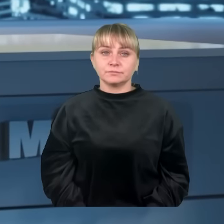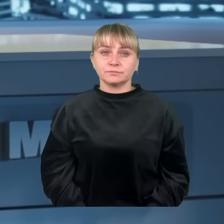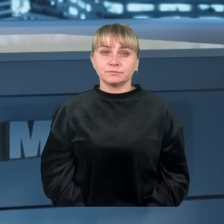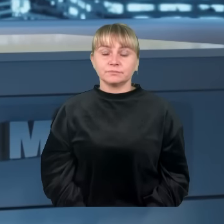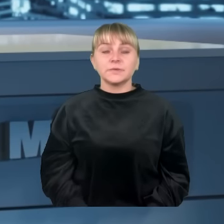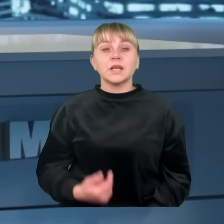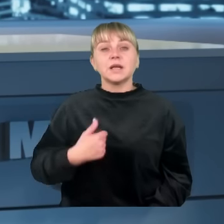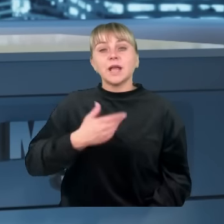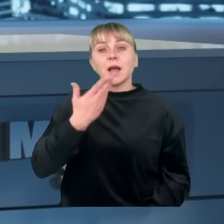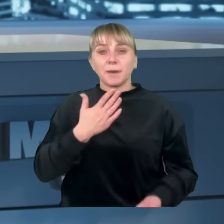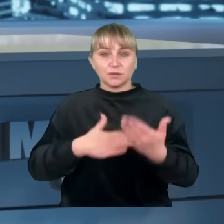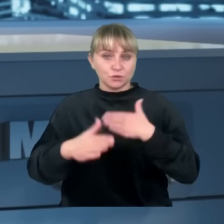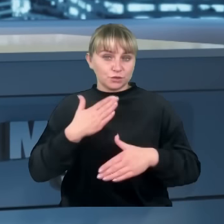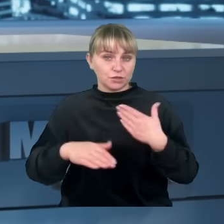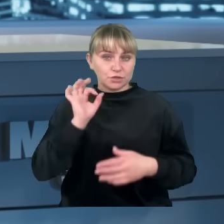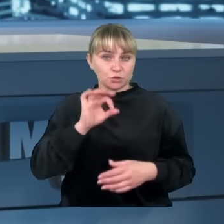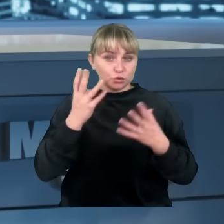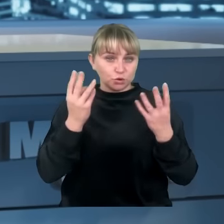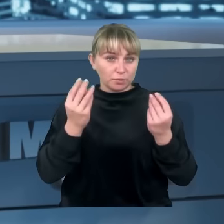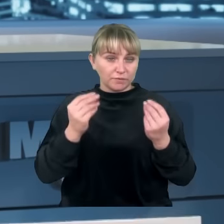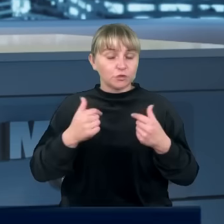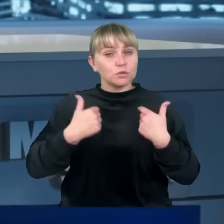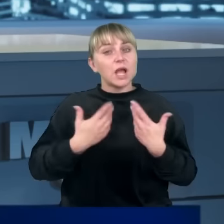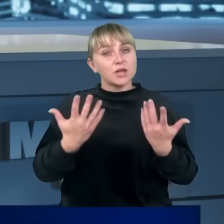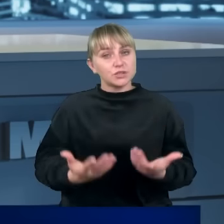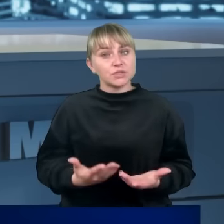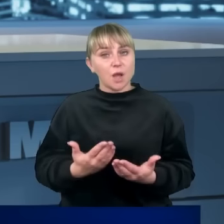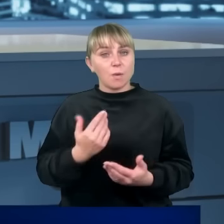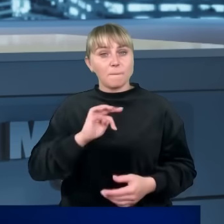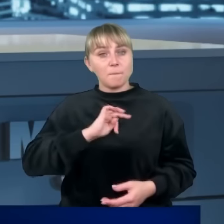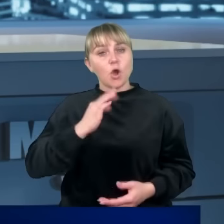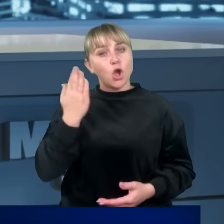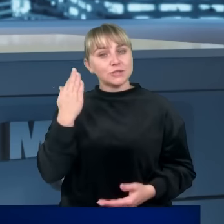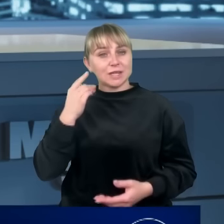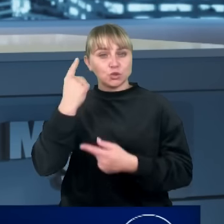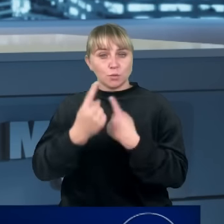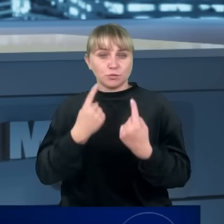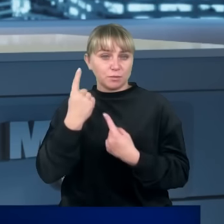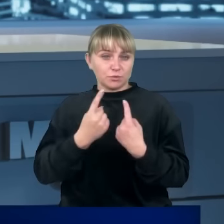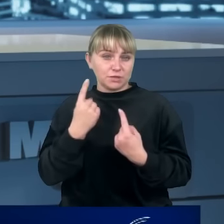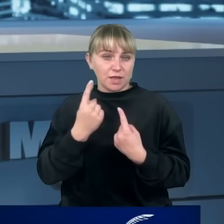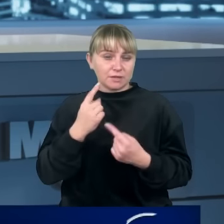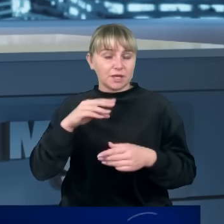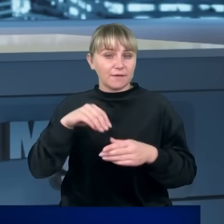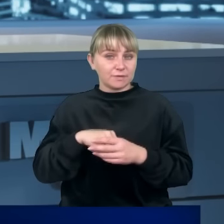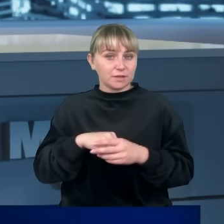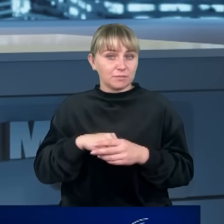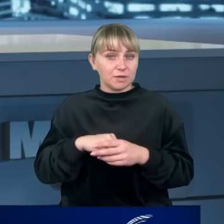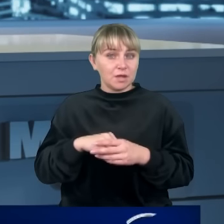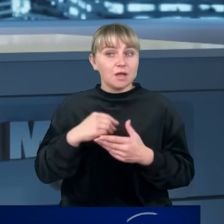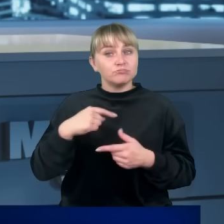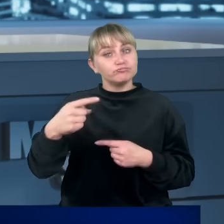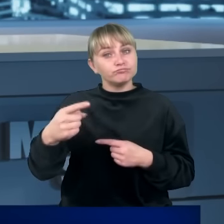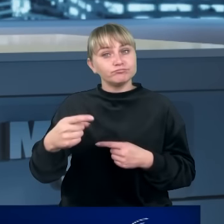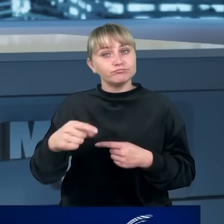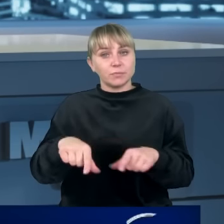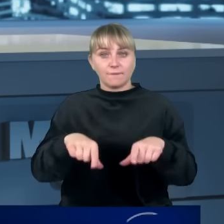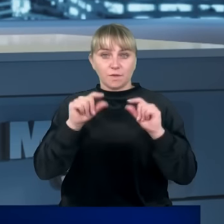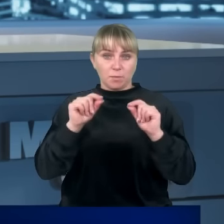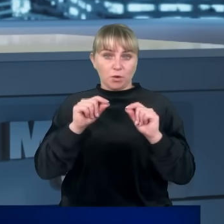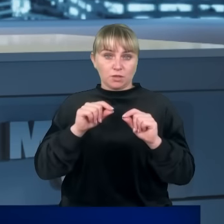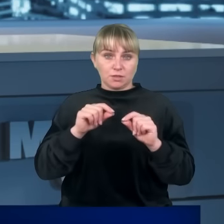Dobry wieczór. Ja się chciałem z Panem podzielić moimi ostatnimi przemyśleniami w kontekście przyszłorocznych wyborów prezydenckich.